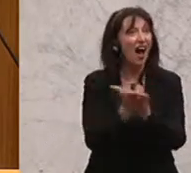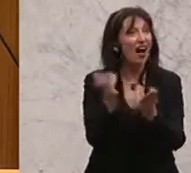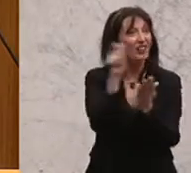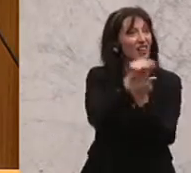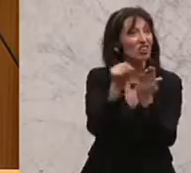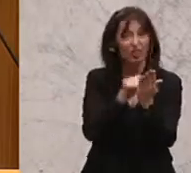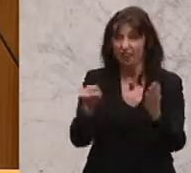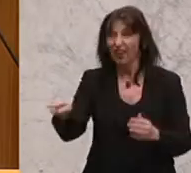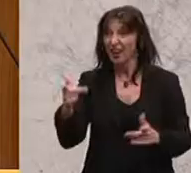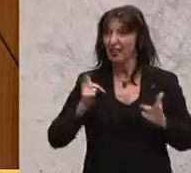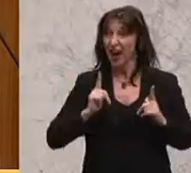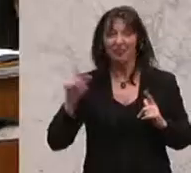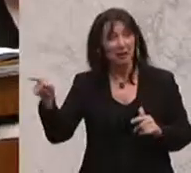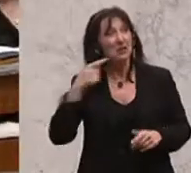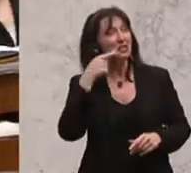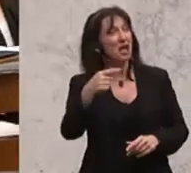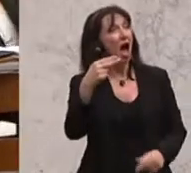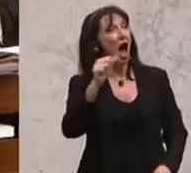die Antwort warte ich noch.